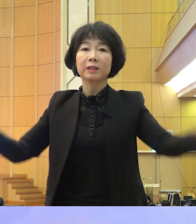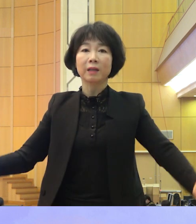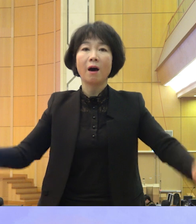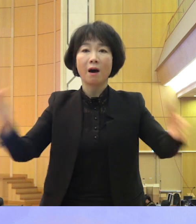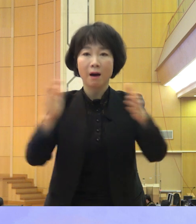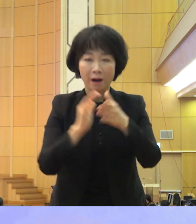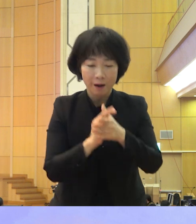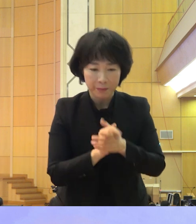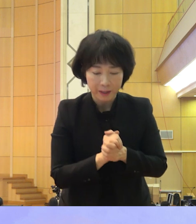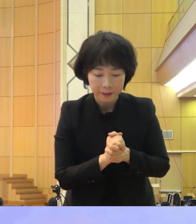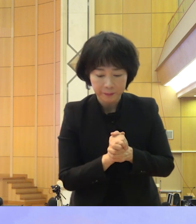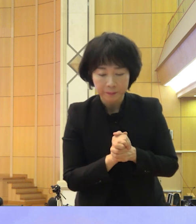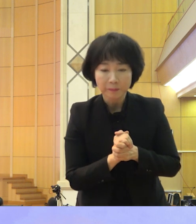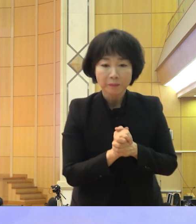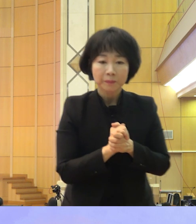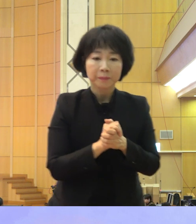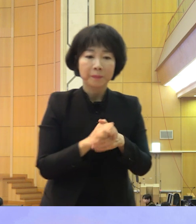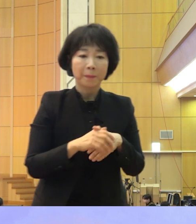충성합시다.